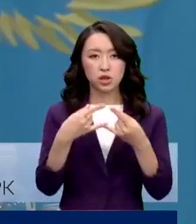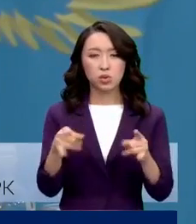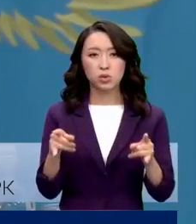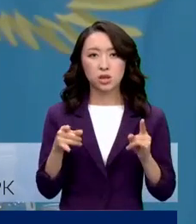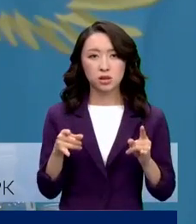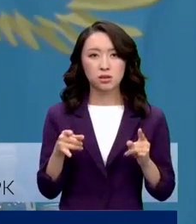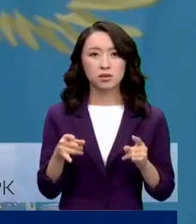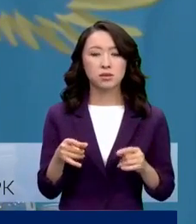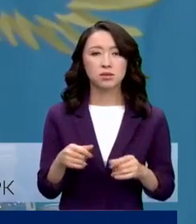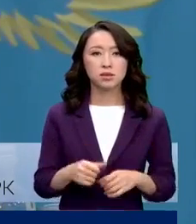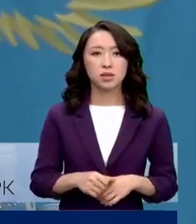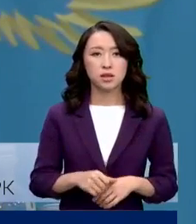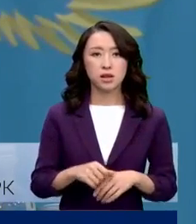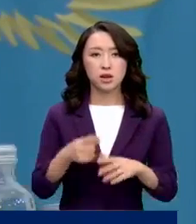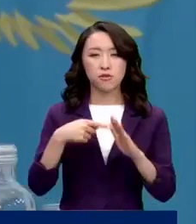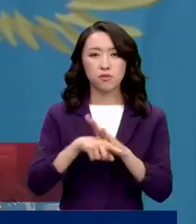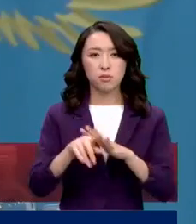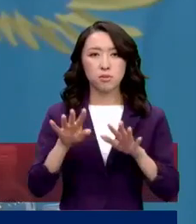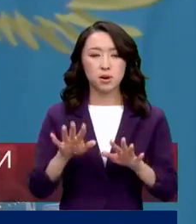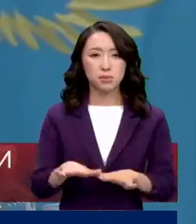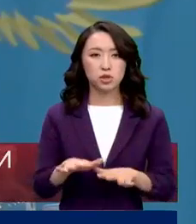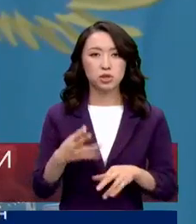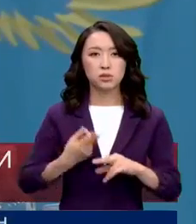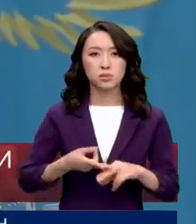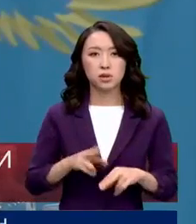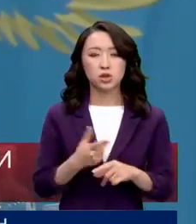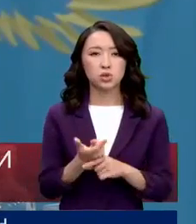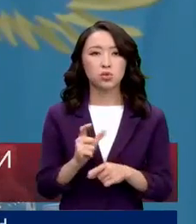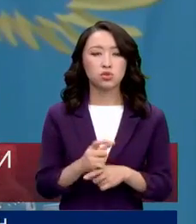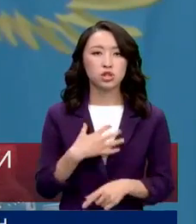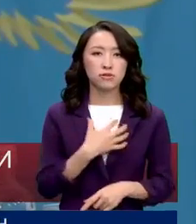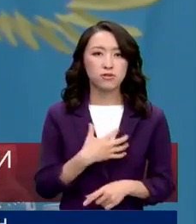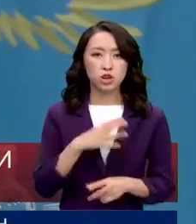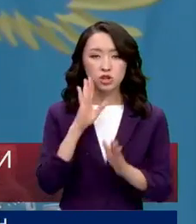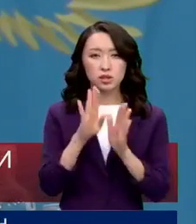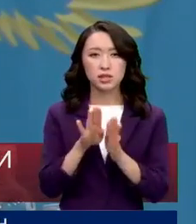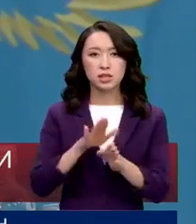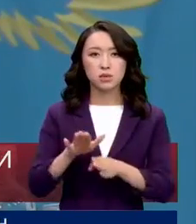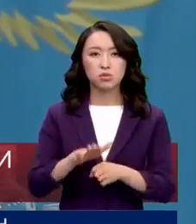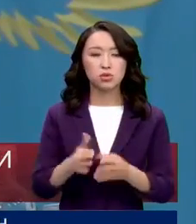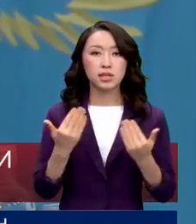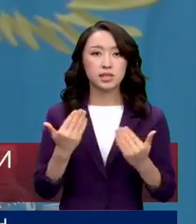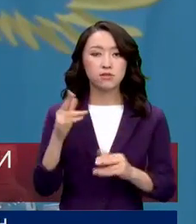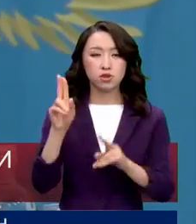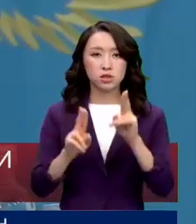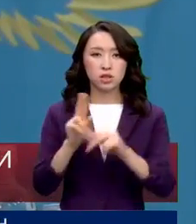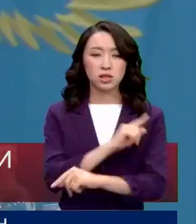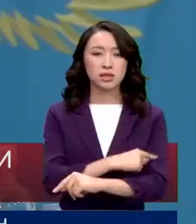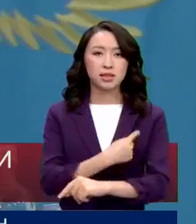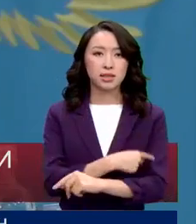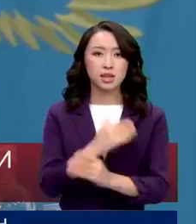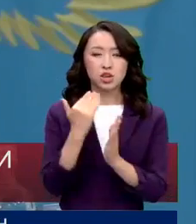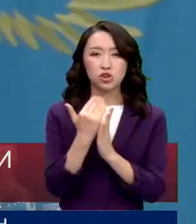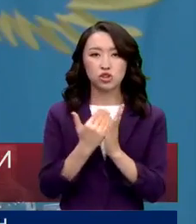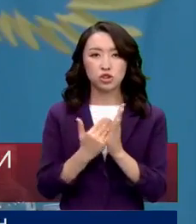кинотеатрах, в помещениях, поэтому это очень важно соблюдать сегодня санитарно-эпидемиологический